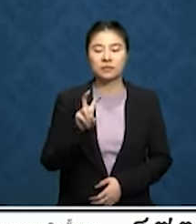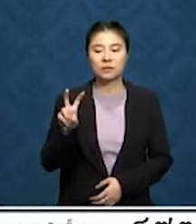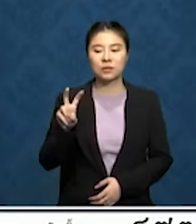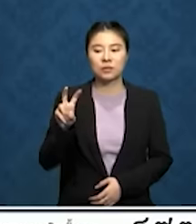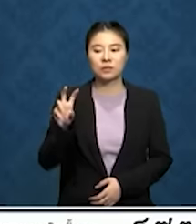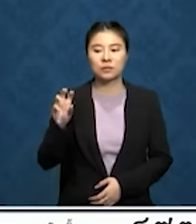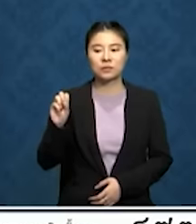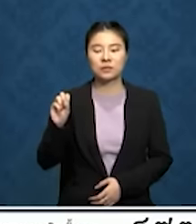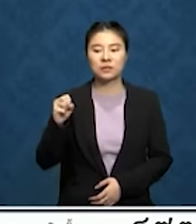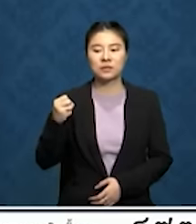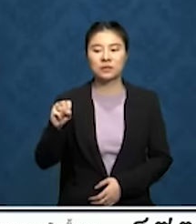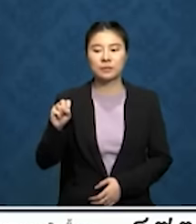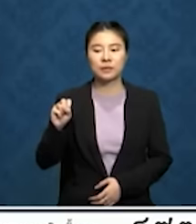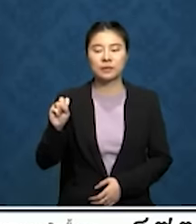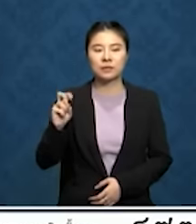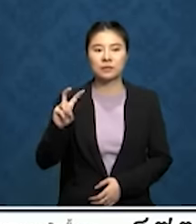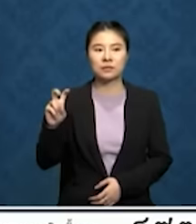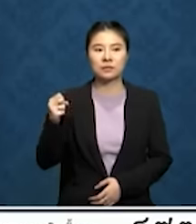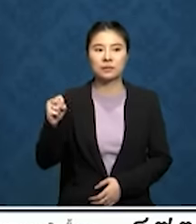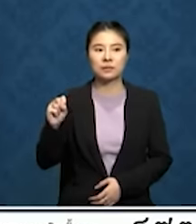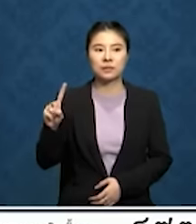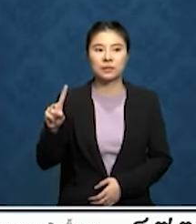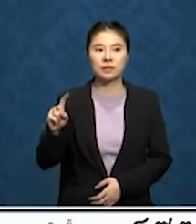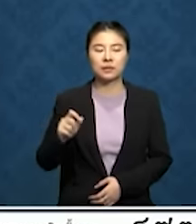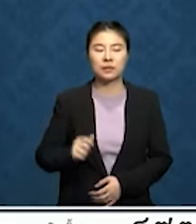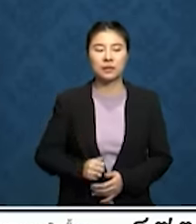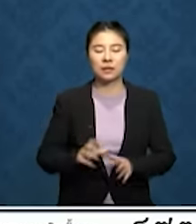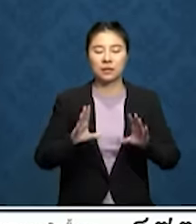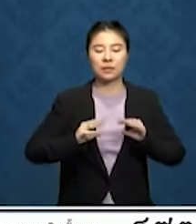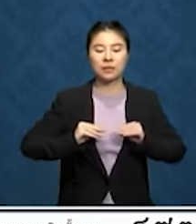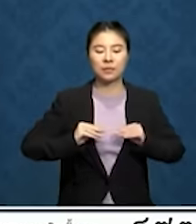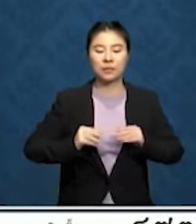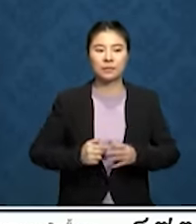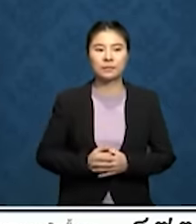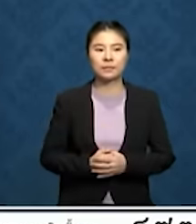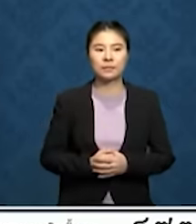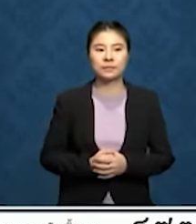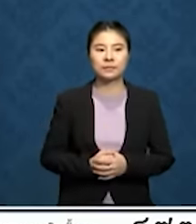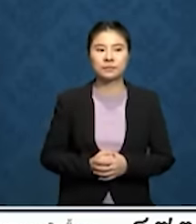211นายประยุทธ์สิริพานิช เห็นชอบครับ